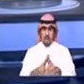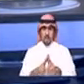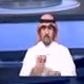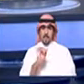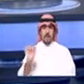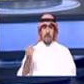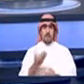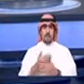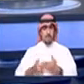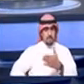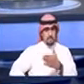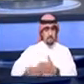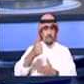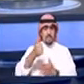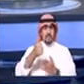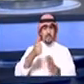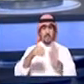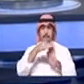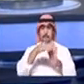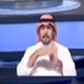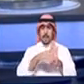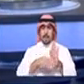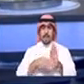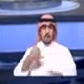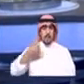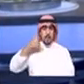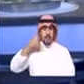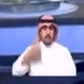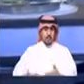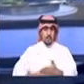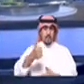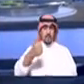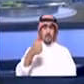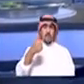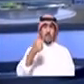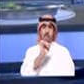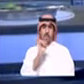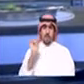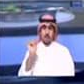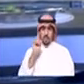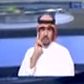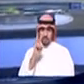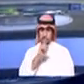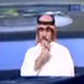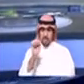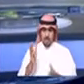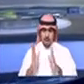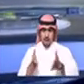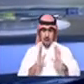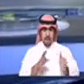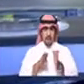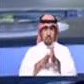المعلومات الجغرافية على مستوى الكويت والعالم. نعم، هذا النظام يعد كخريطة إلكترونية متطورة وحديثة